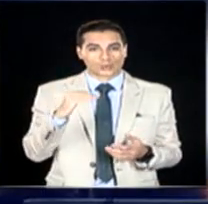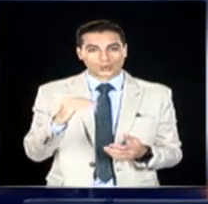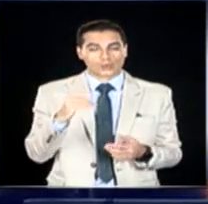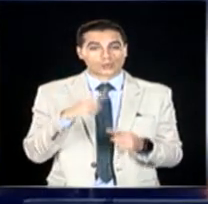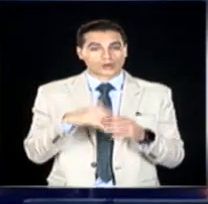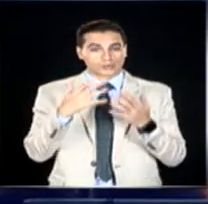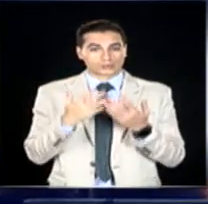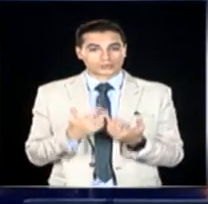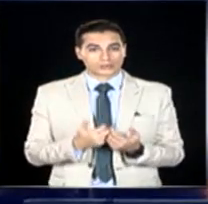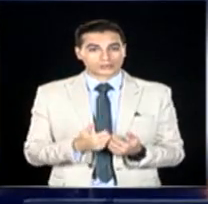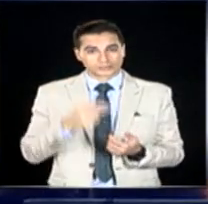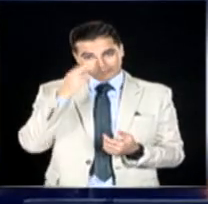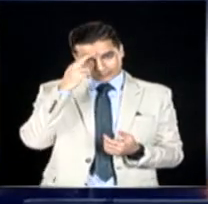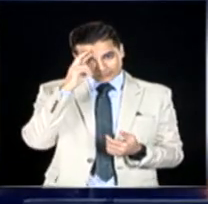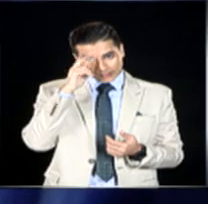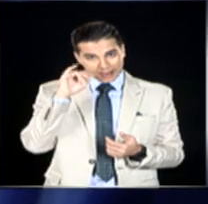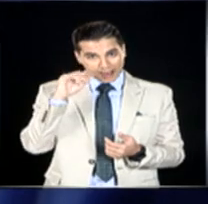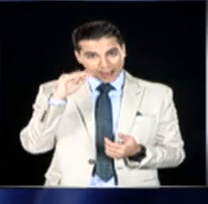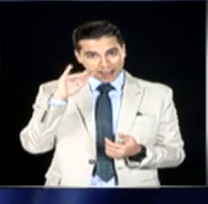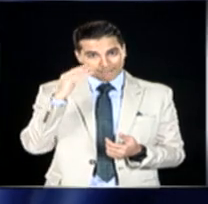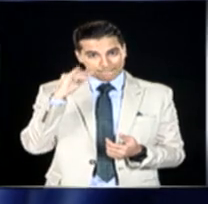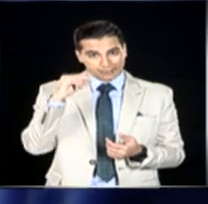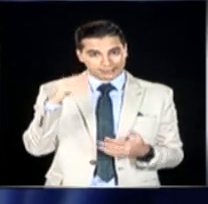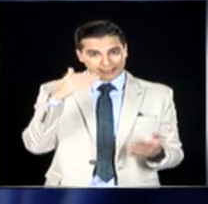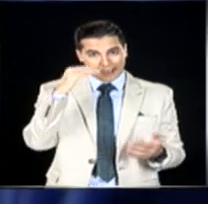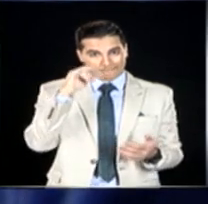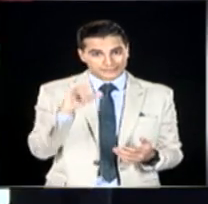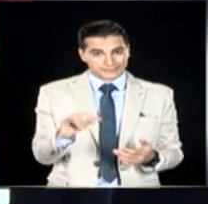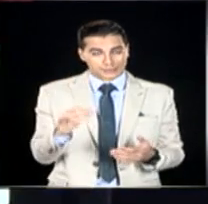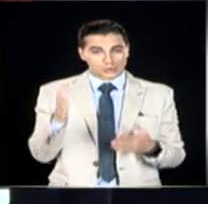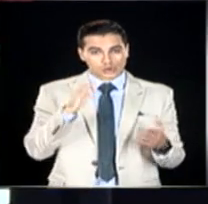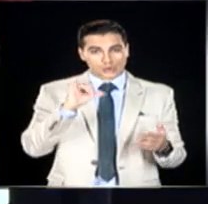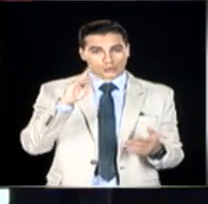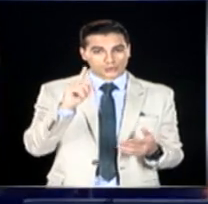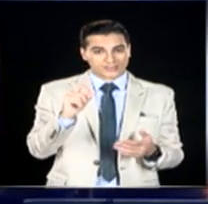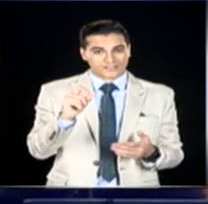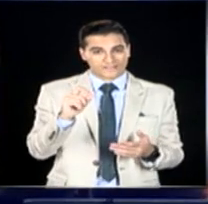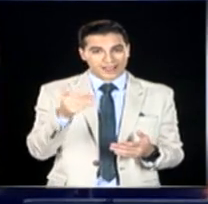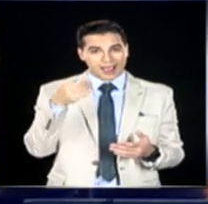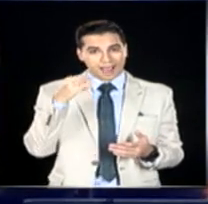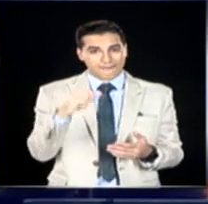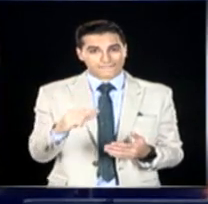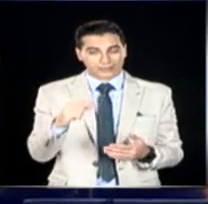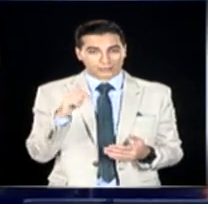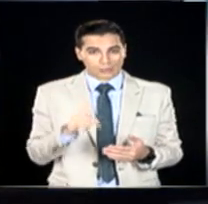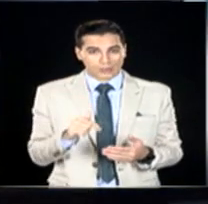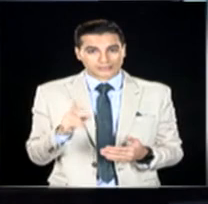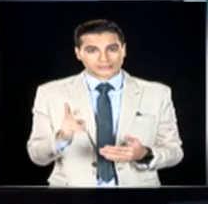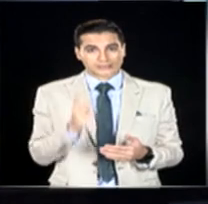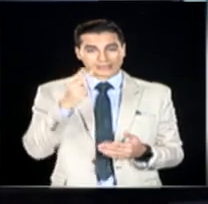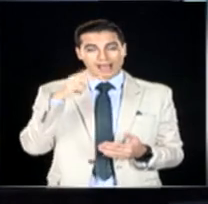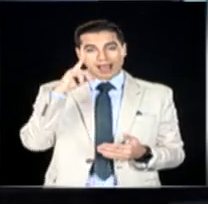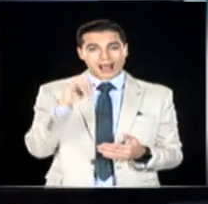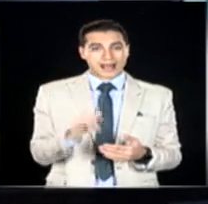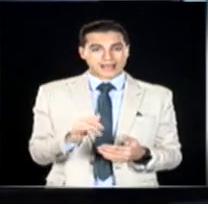والقدرات الذهنيه محمد حمدي ويوسف احمد. طيب اول اتنين معلومات عامه، علي